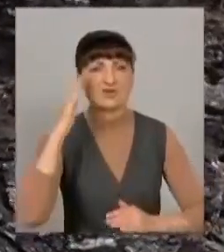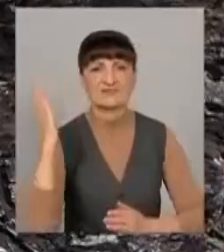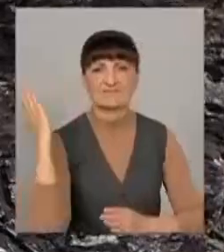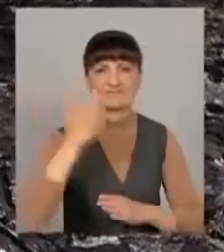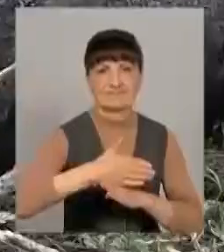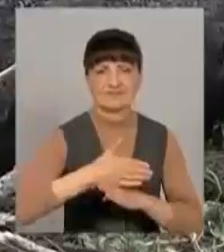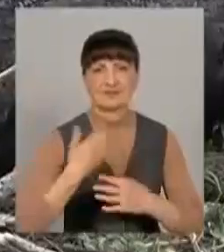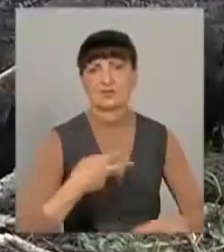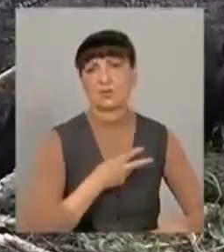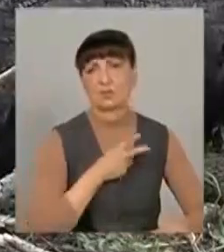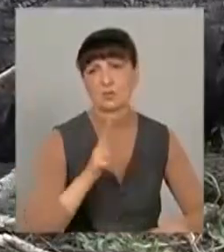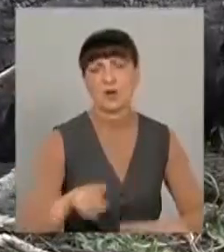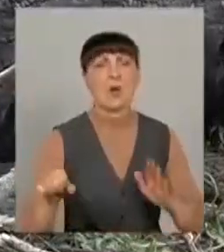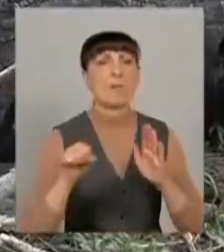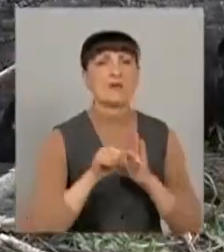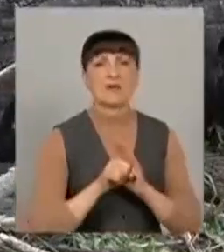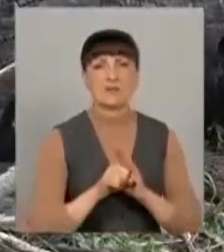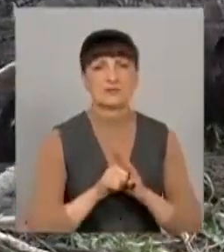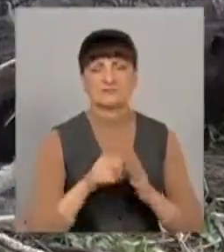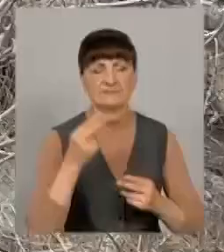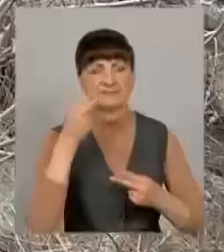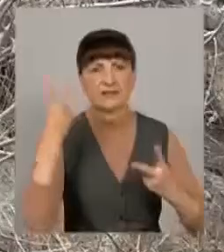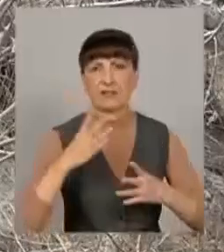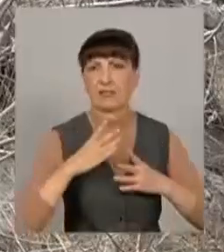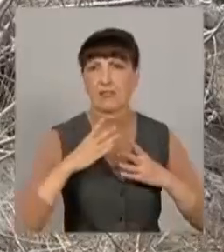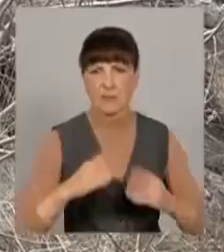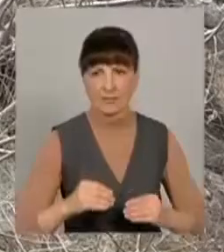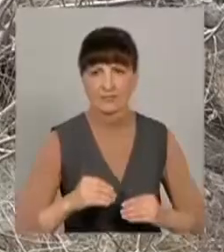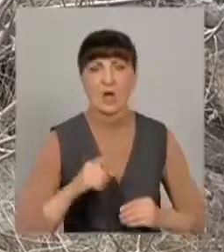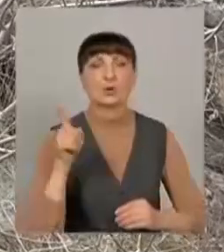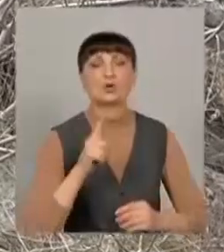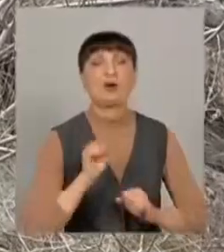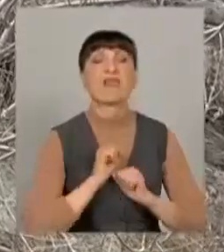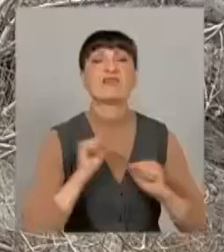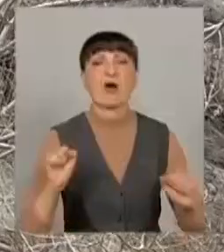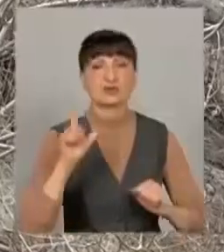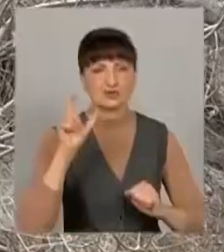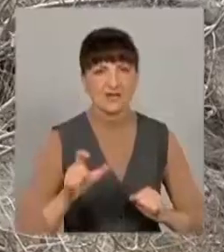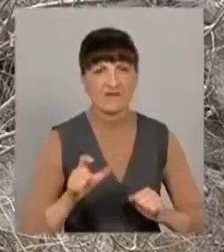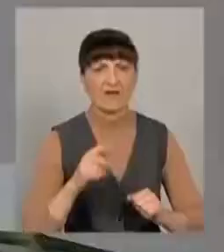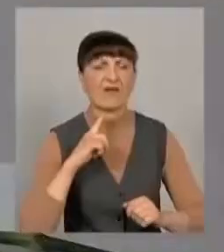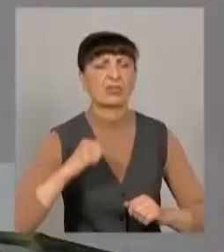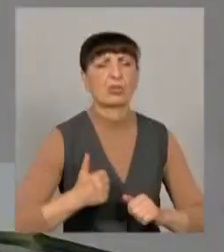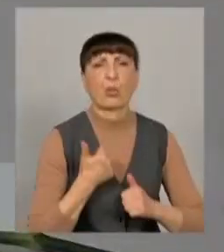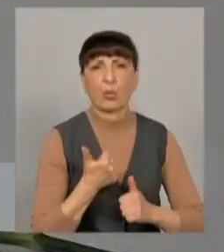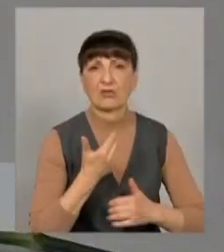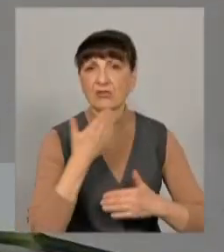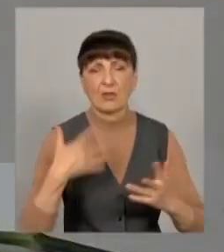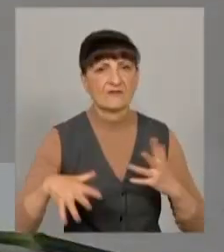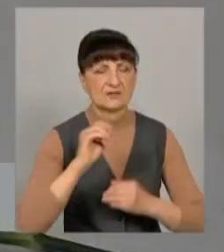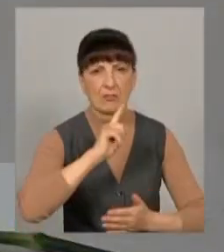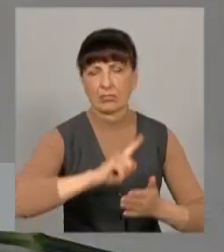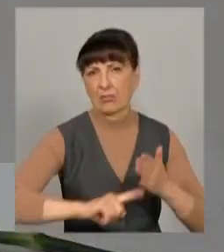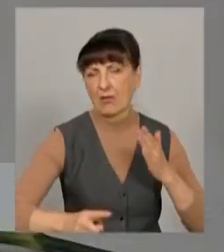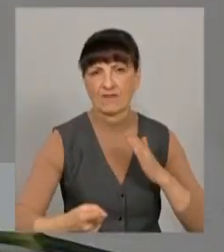придавило насмерть. Он погиб, не приходя в сознание, говорят очевидцы. В то, что отважного коллеги и преданного друга больше нет, никто до сих пор